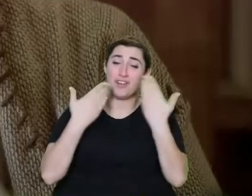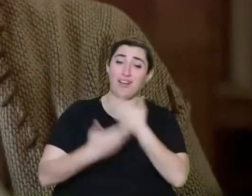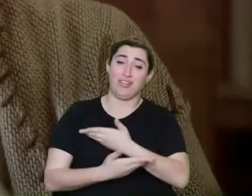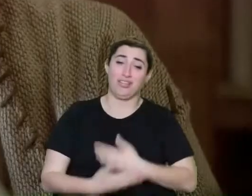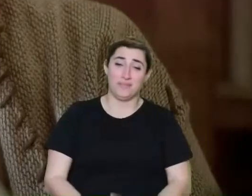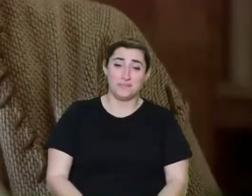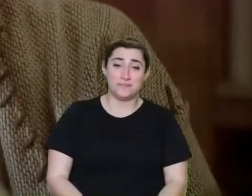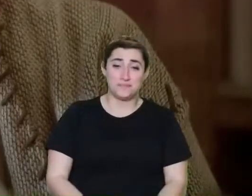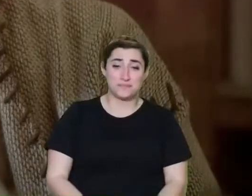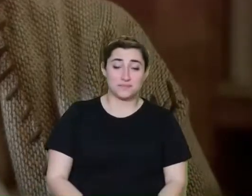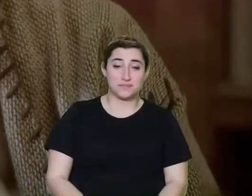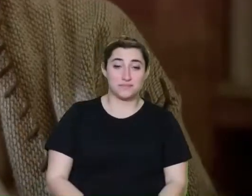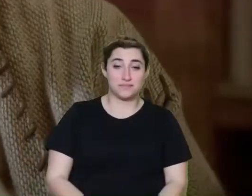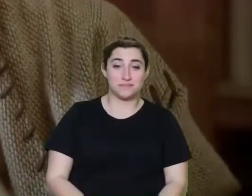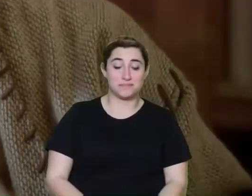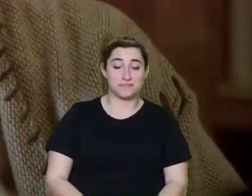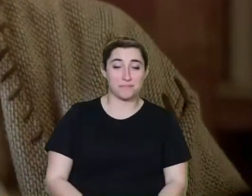hazretleri.